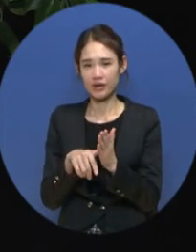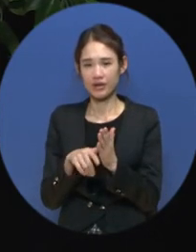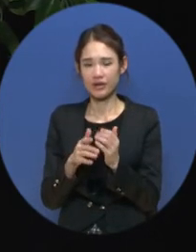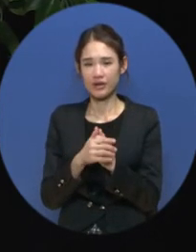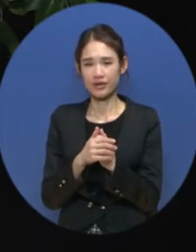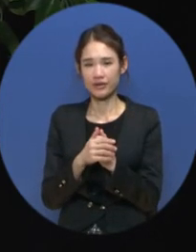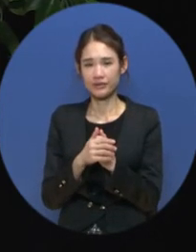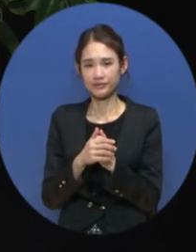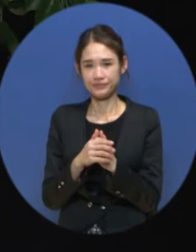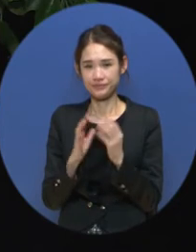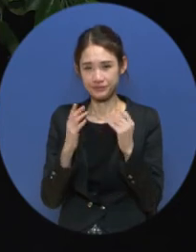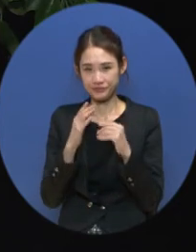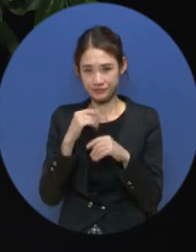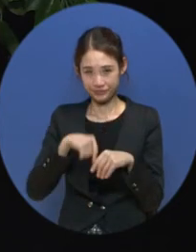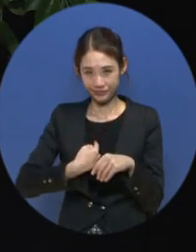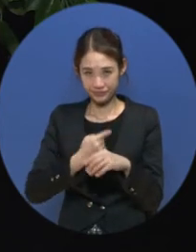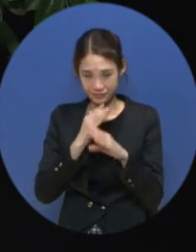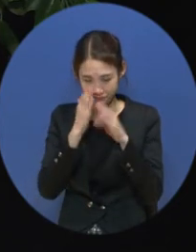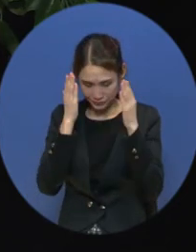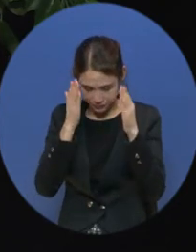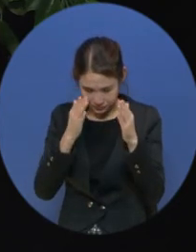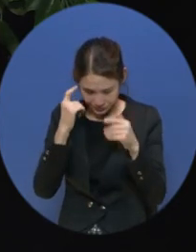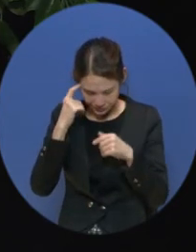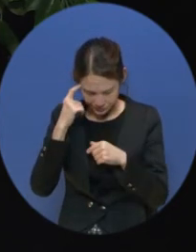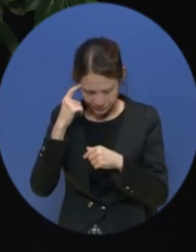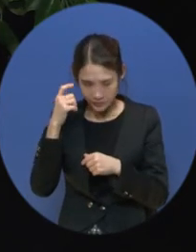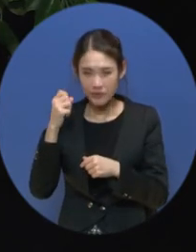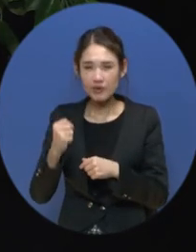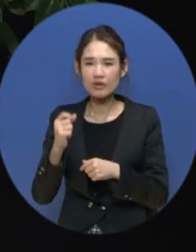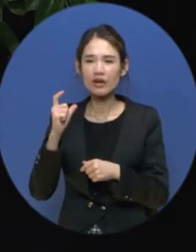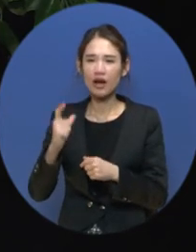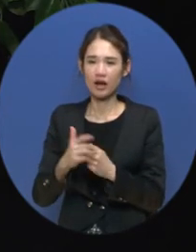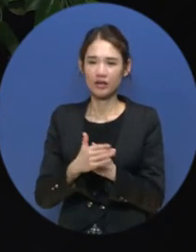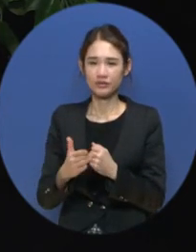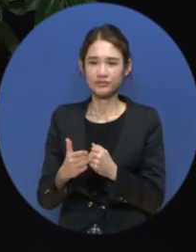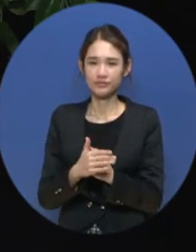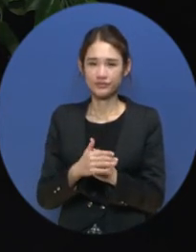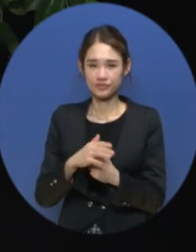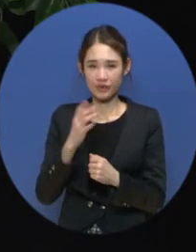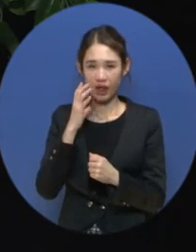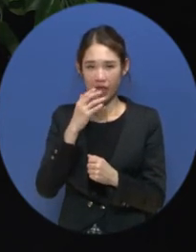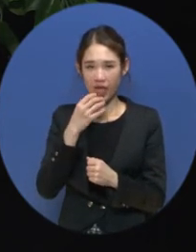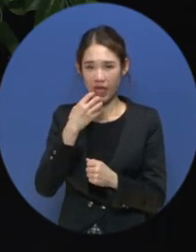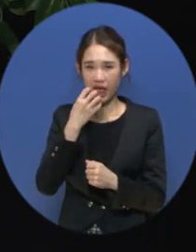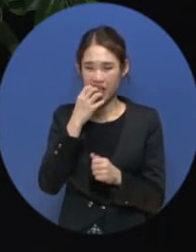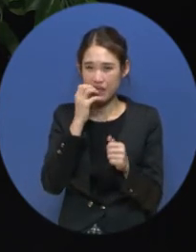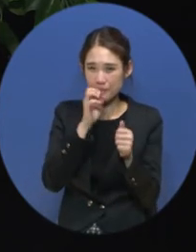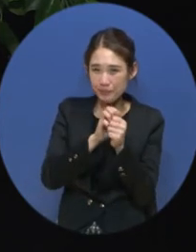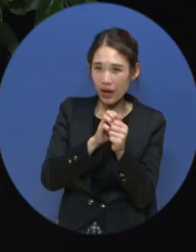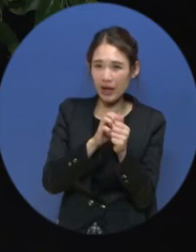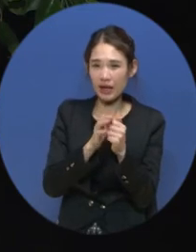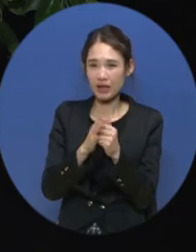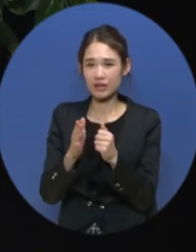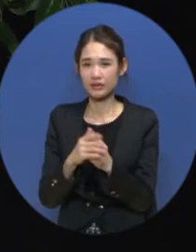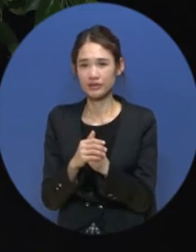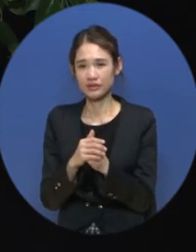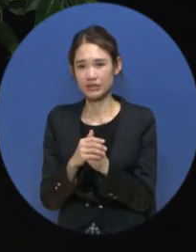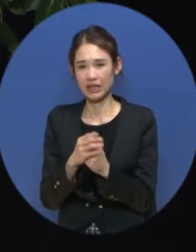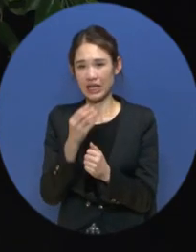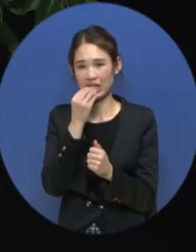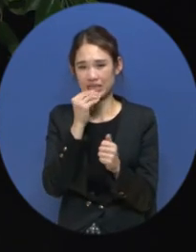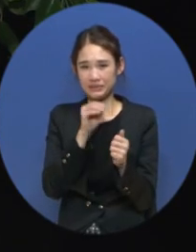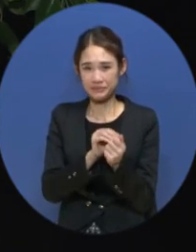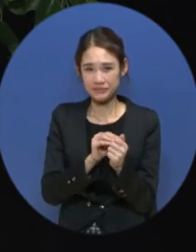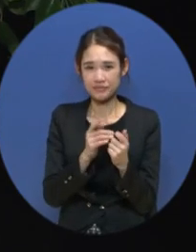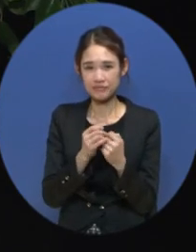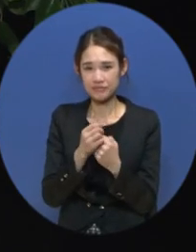이렇게 아이들이 이제 자기중심적인 사고가 강한 시기이기 때문에 아이들 할퀴고 깨물고 근데 걔 할퀴고